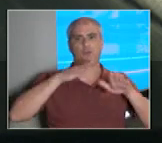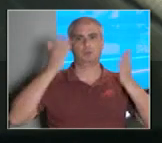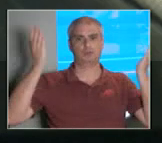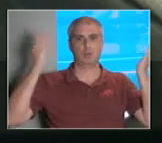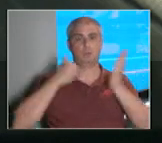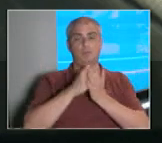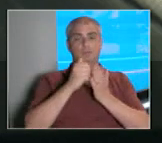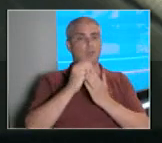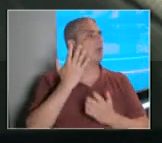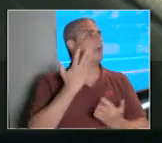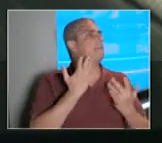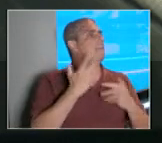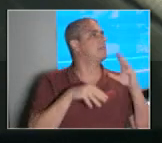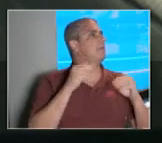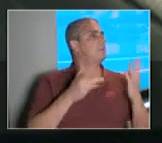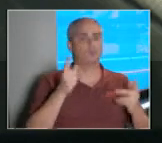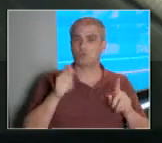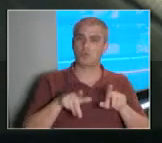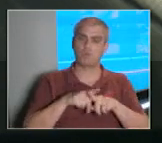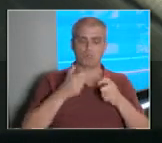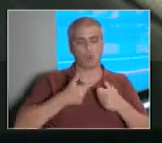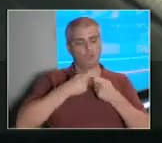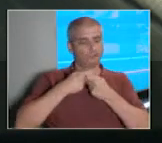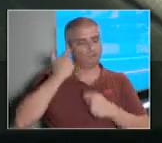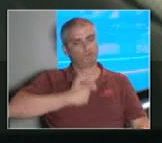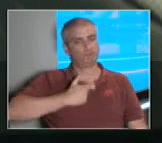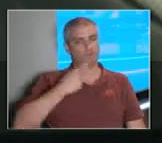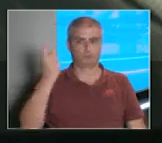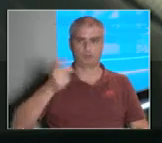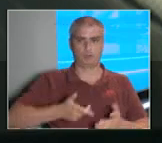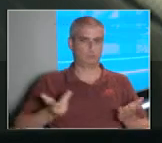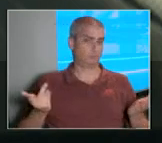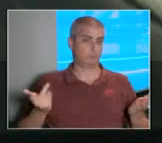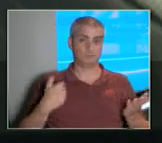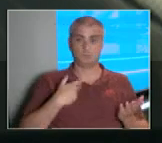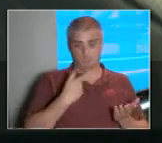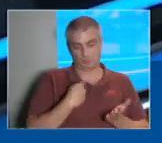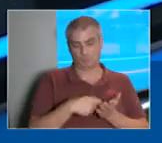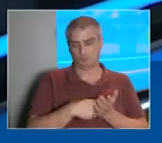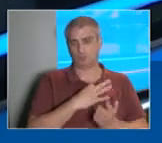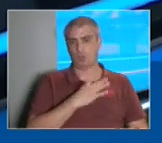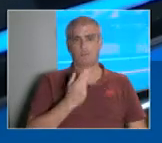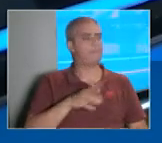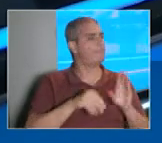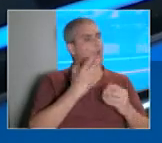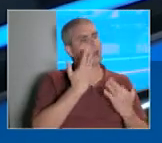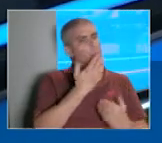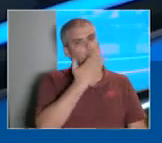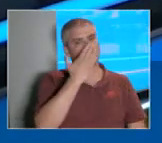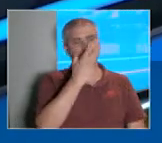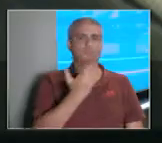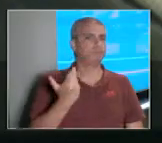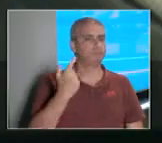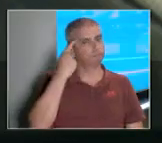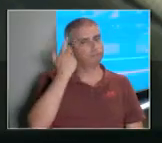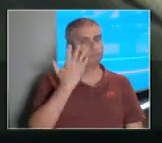כמה זמן הוא יושב? מתי הבחירות? מתנהג כמו ראש כנופיית פשע שיושב על כיסא ראש הממשלה. ואנחנו משלמים את המחירים. בחירות מתי? תן לנו את